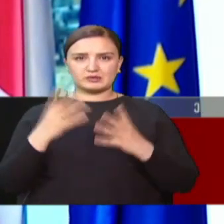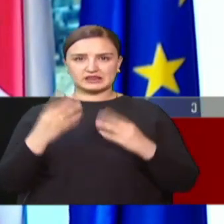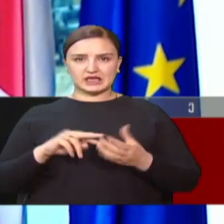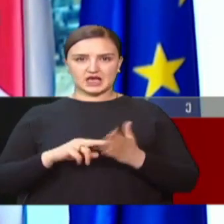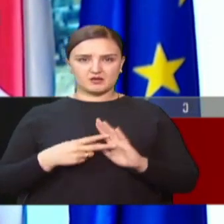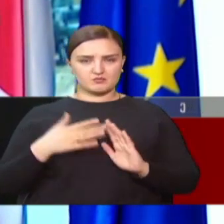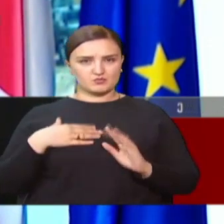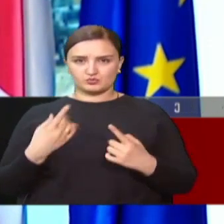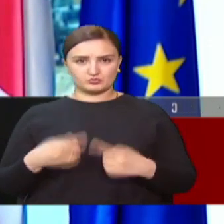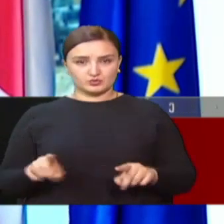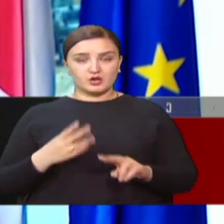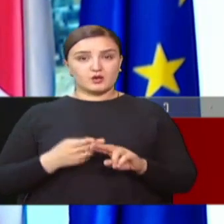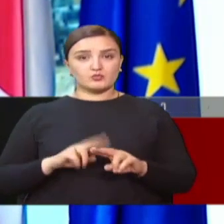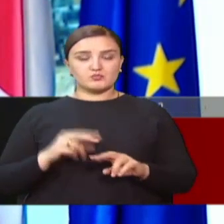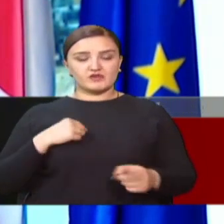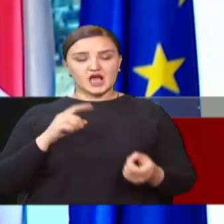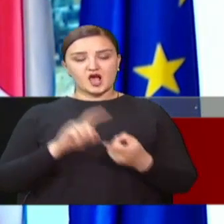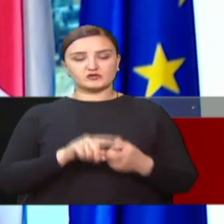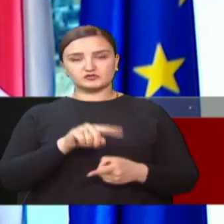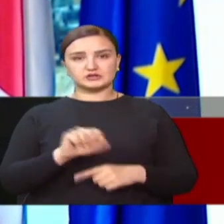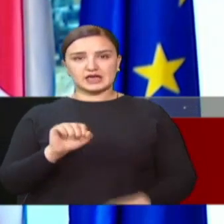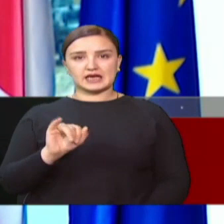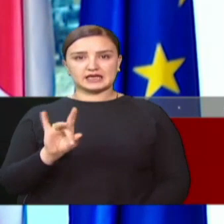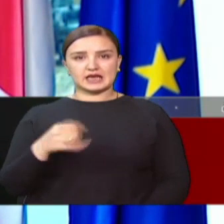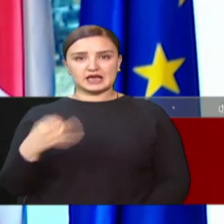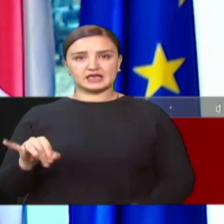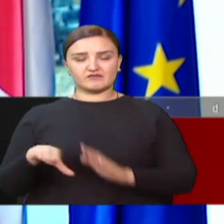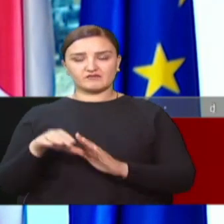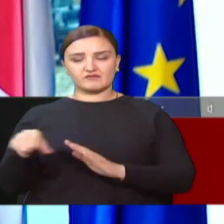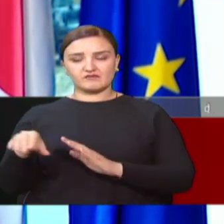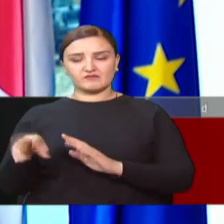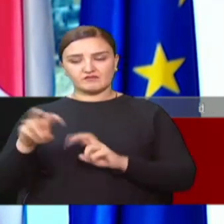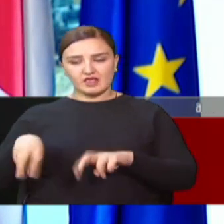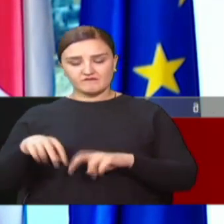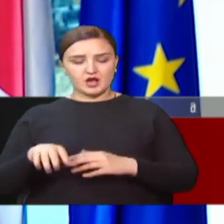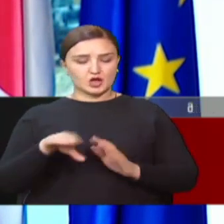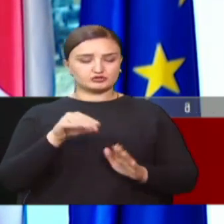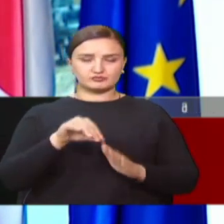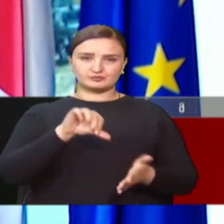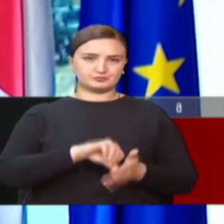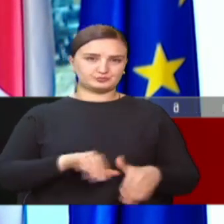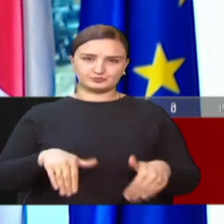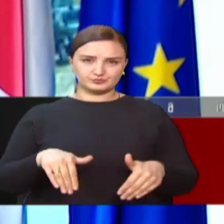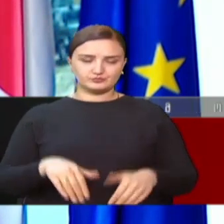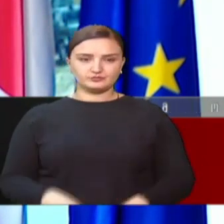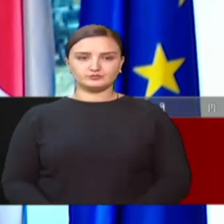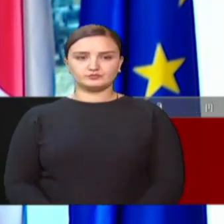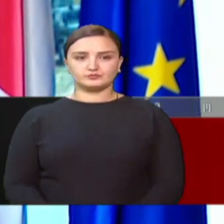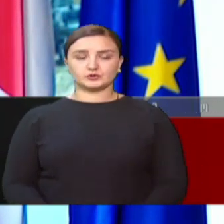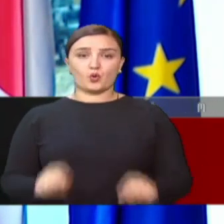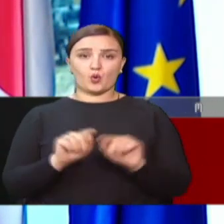არანაირი კავშირი აირა ის კლევებსა და ამ არჩევნების შედეგებში. ხა ოპოზიცია თუ არ მონაწილეობს არჩევნებში, მეთხმას მიიღებს